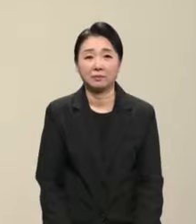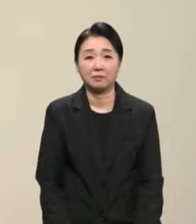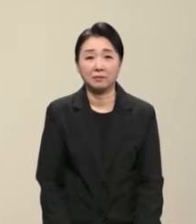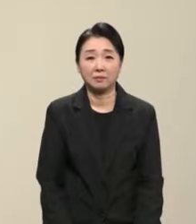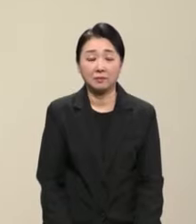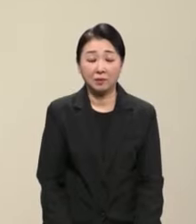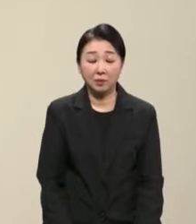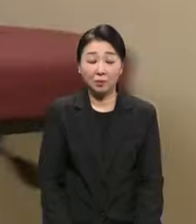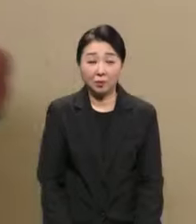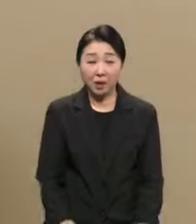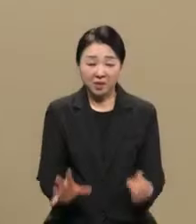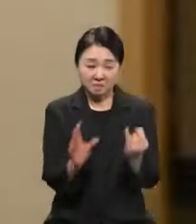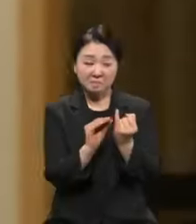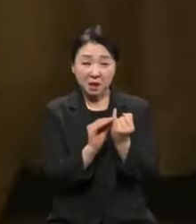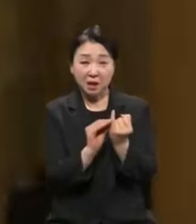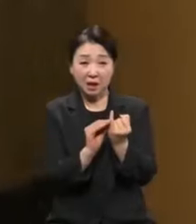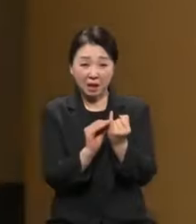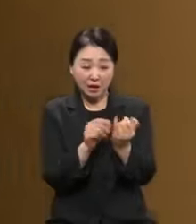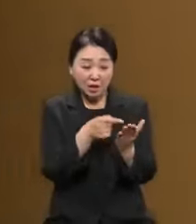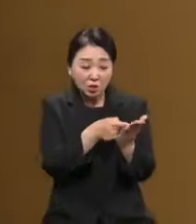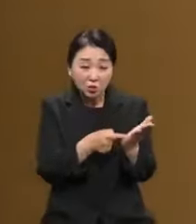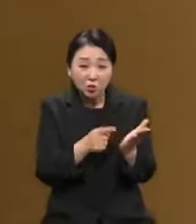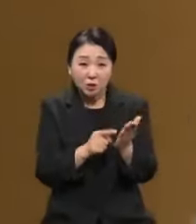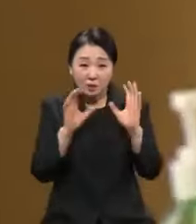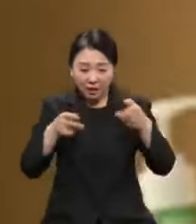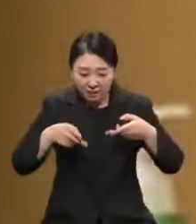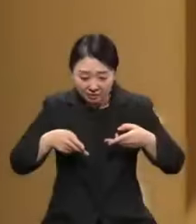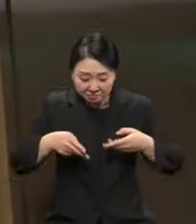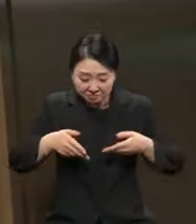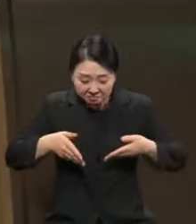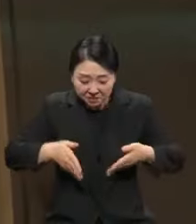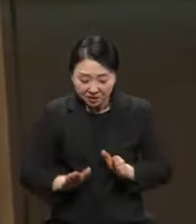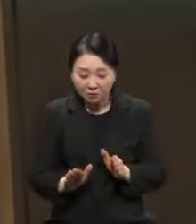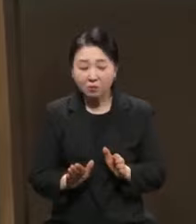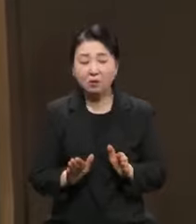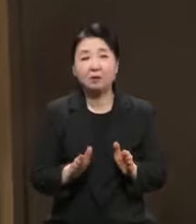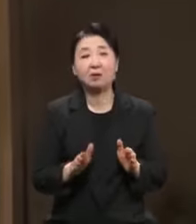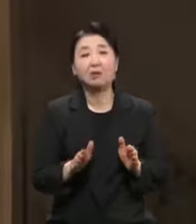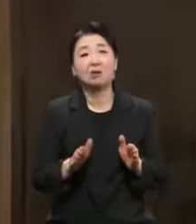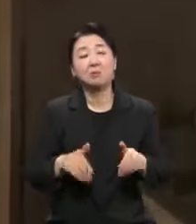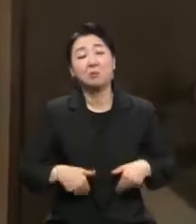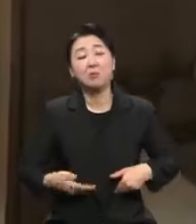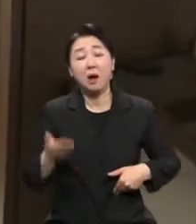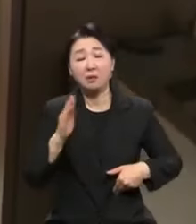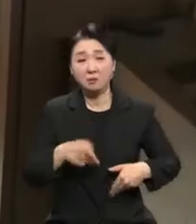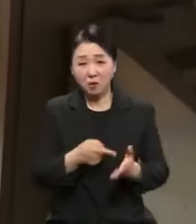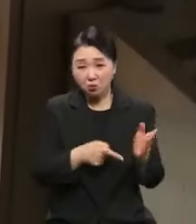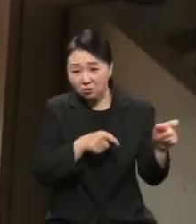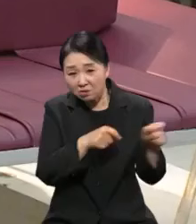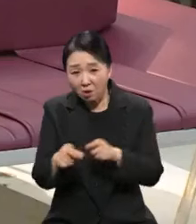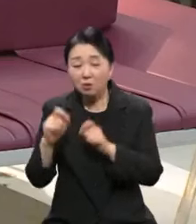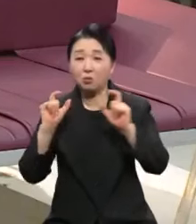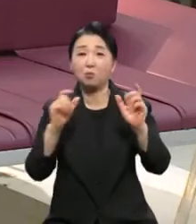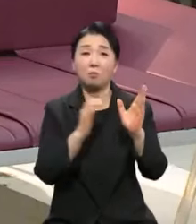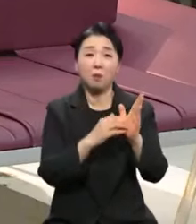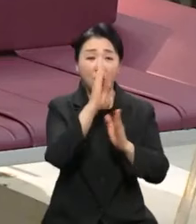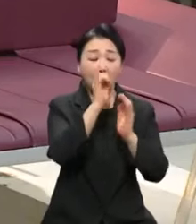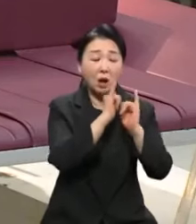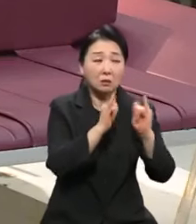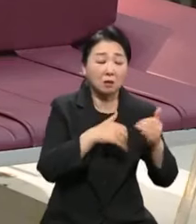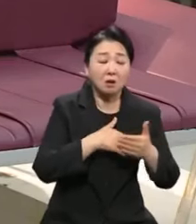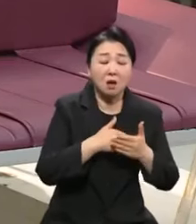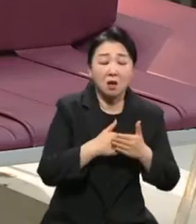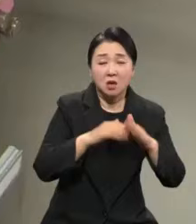제왕절개로 쌍둥이 출산을 앞둔 환자도 수술 연기 통보를 받은 것으로 전해지면서 환자와 보호자들은 불안을 넘어